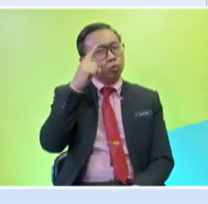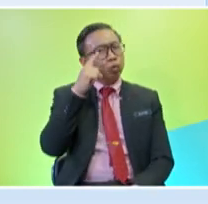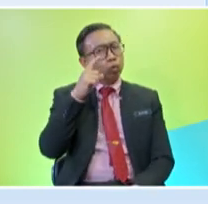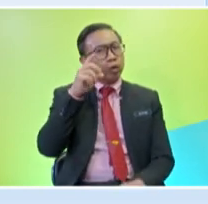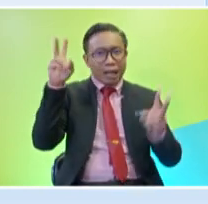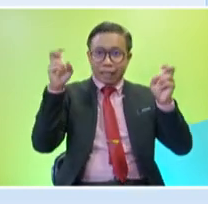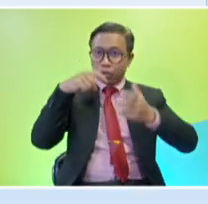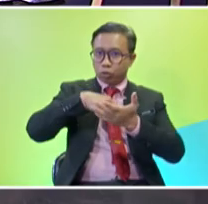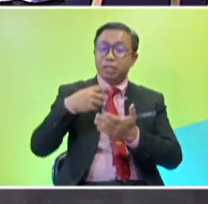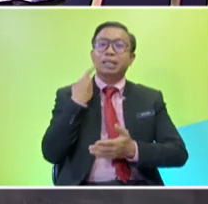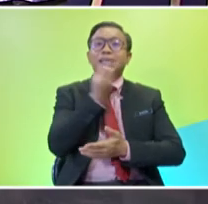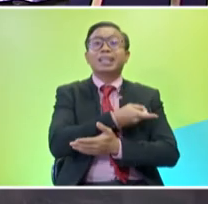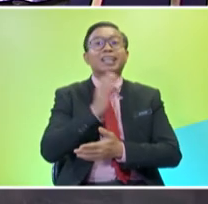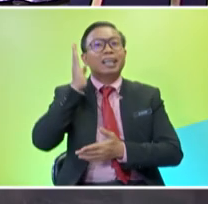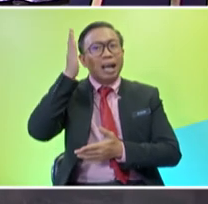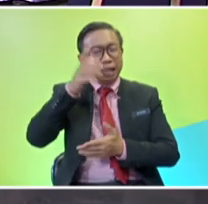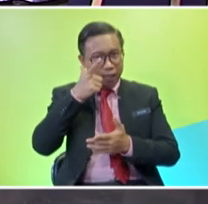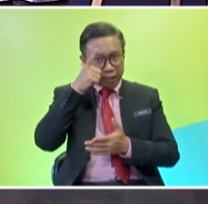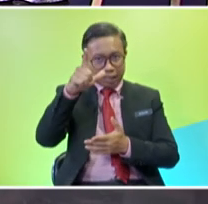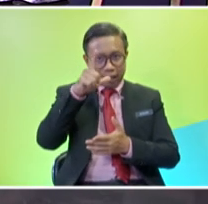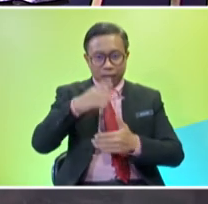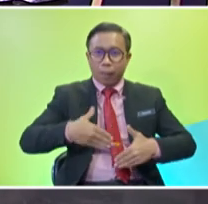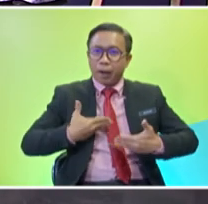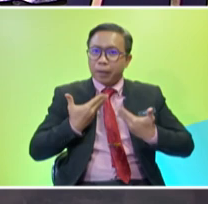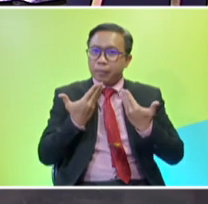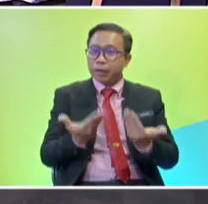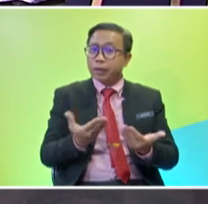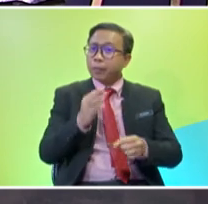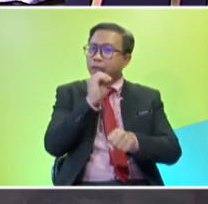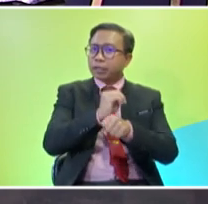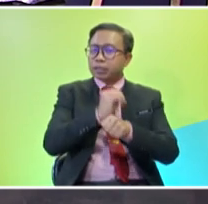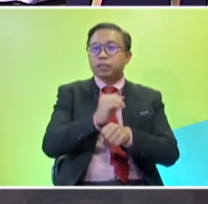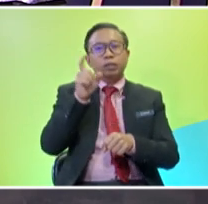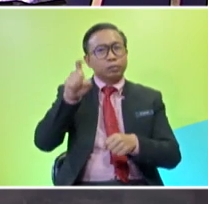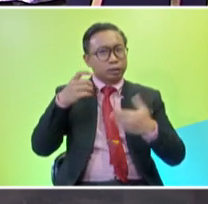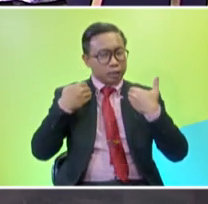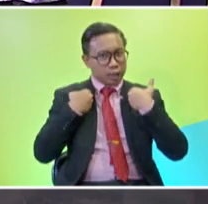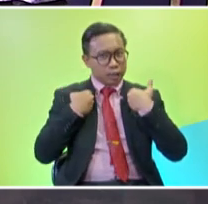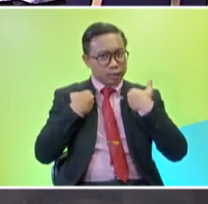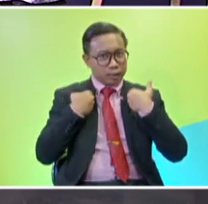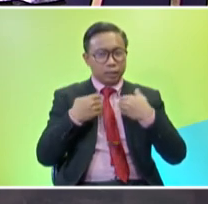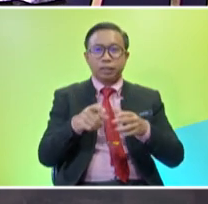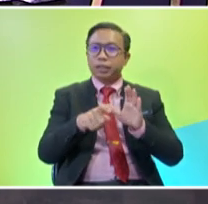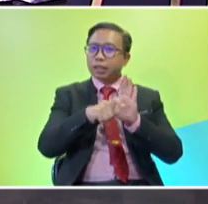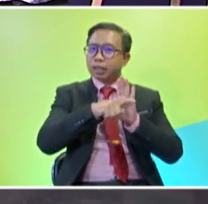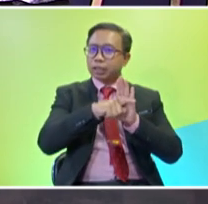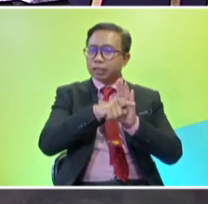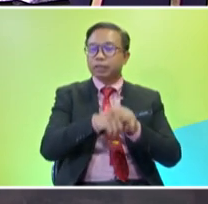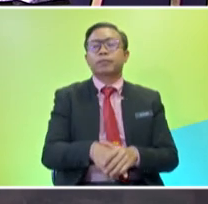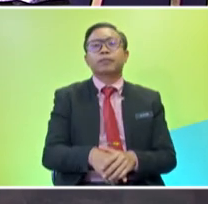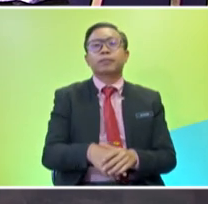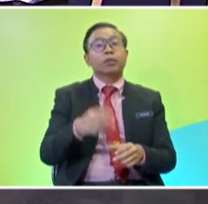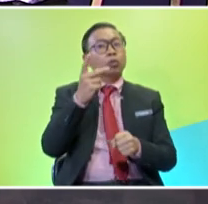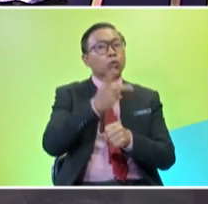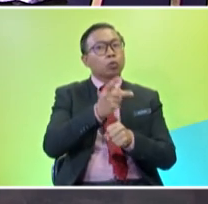jika kita akan lihat secara mendalam macam mana Nah ini sium perlu berada pada teminan negatif mana kalian